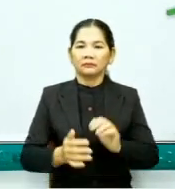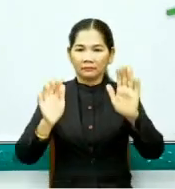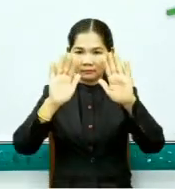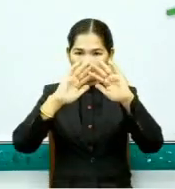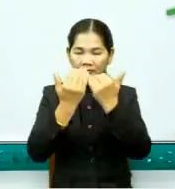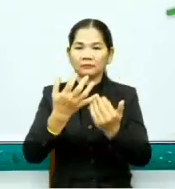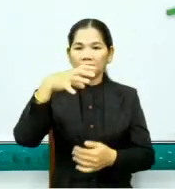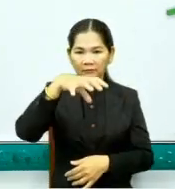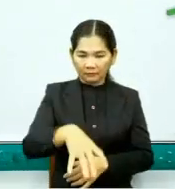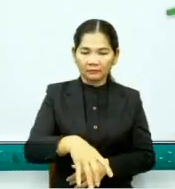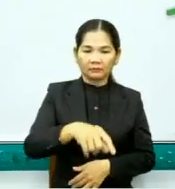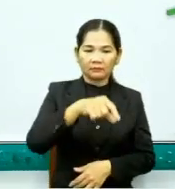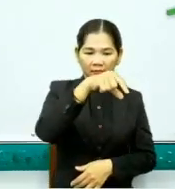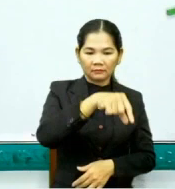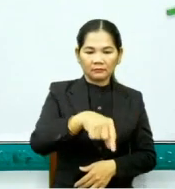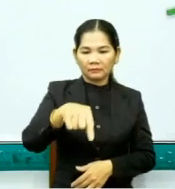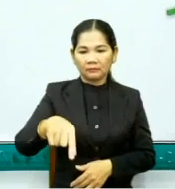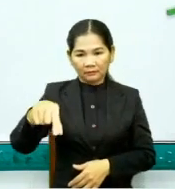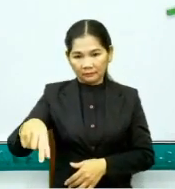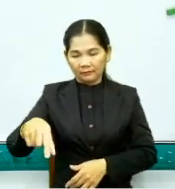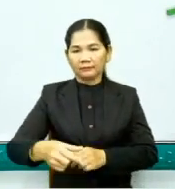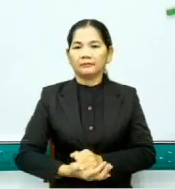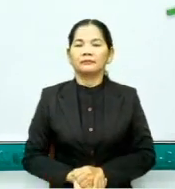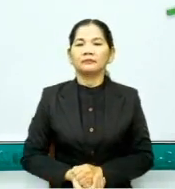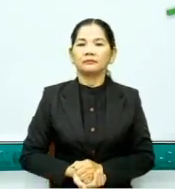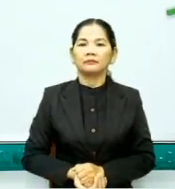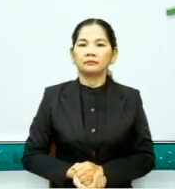Sạ má chất lập.